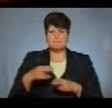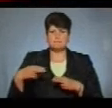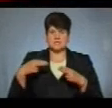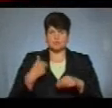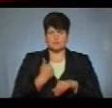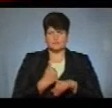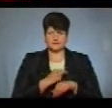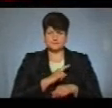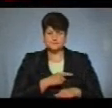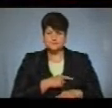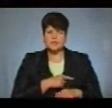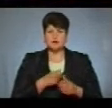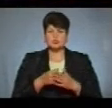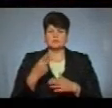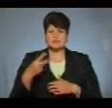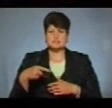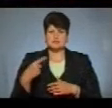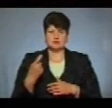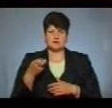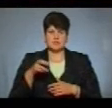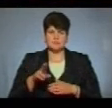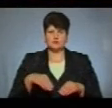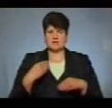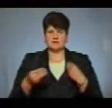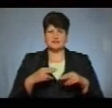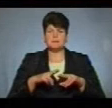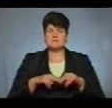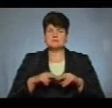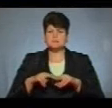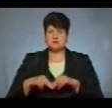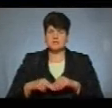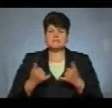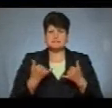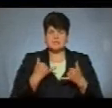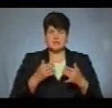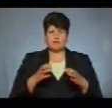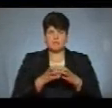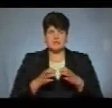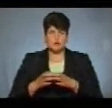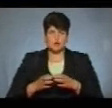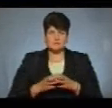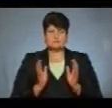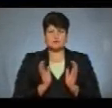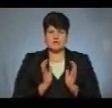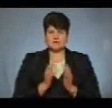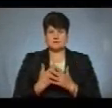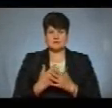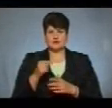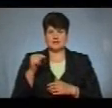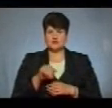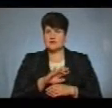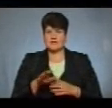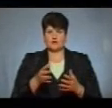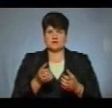20 та 21 липня працівники міграційної служби видаватимуть паспорти. Зараз в підрозділах міграційної служби зберігається понад 1000